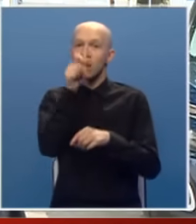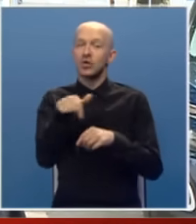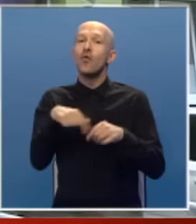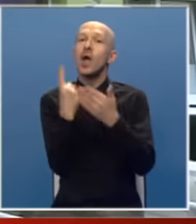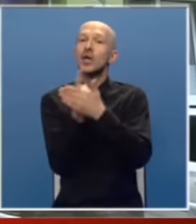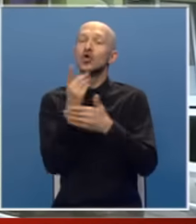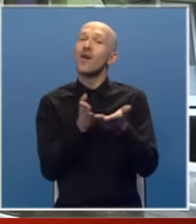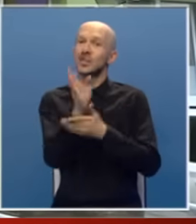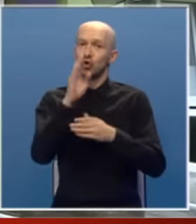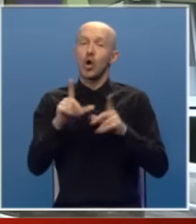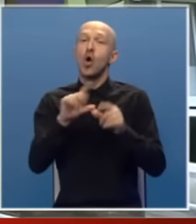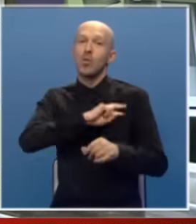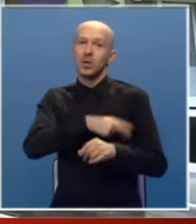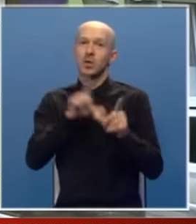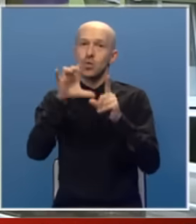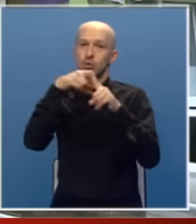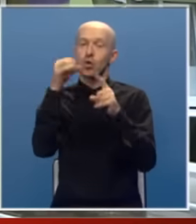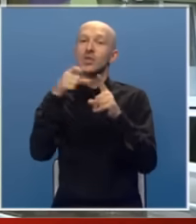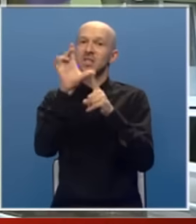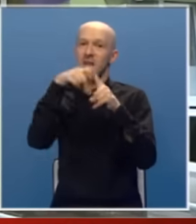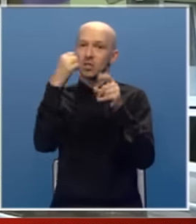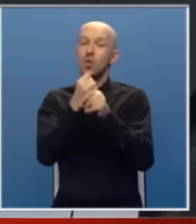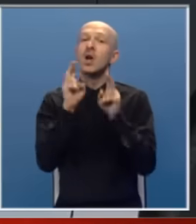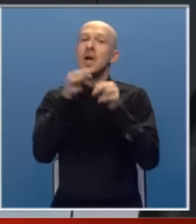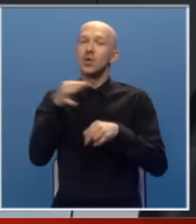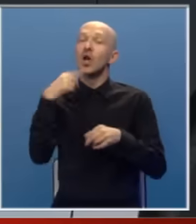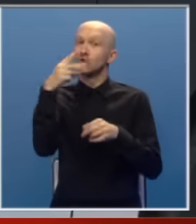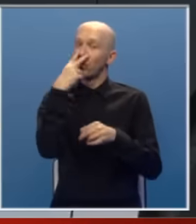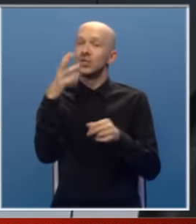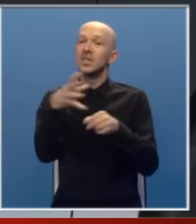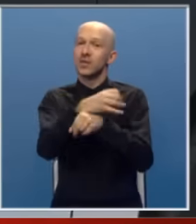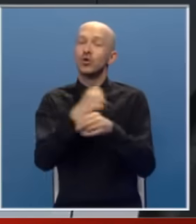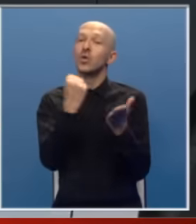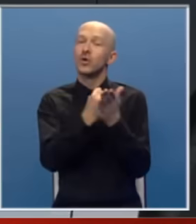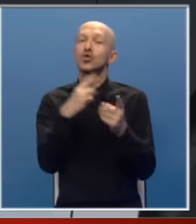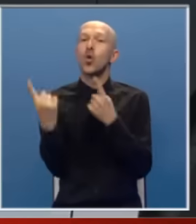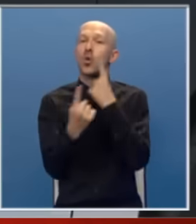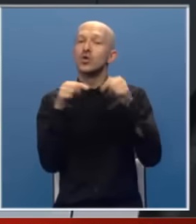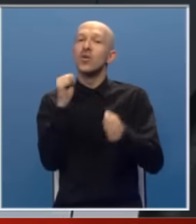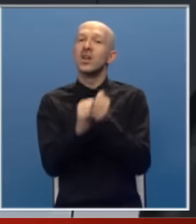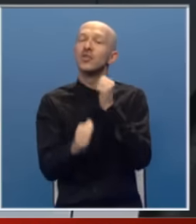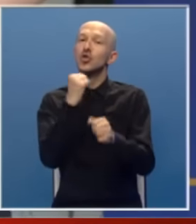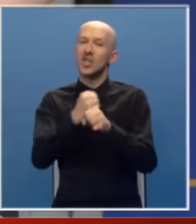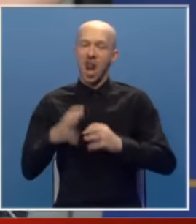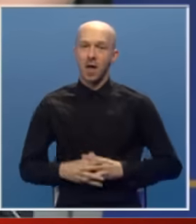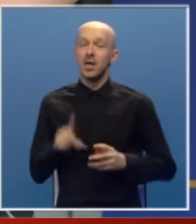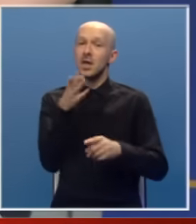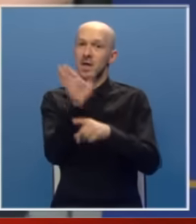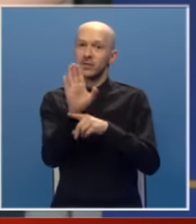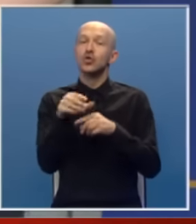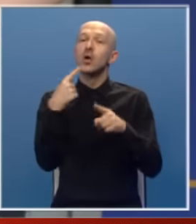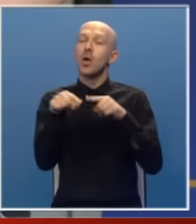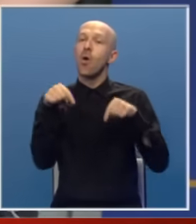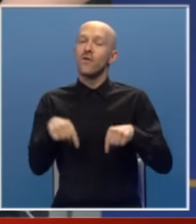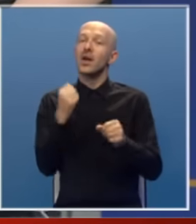izolovan slučaj. U policiji Unsko-Sanskog kantona kažu da je uviđaj završen i da se utvrđuju okolnosti ovog krivičnog dijela. Nezvanično, motiv